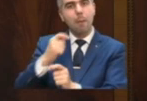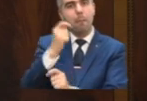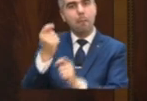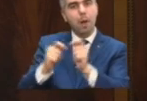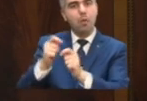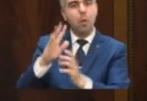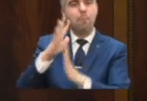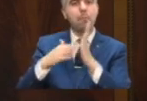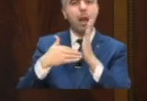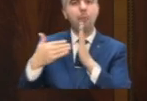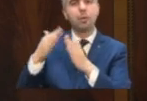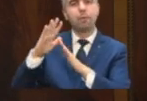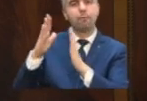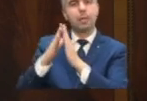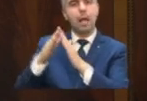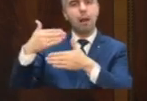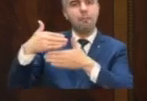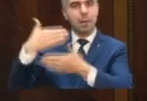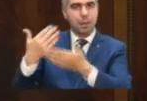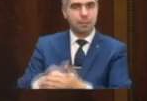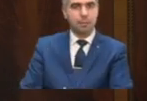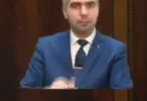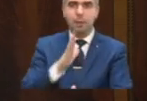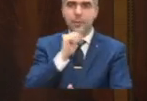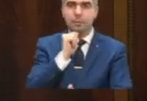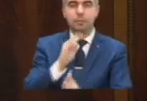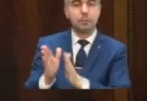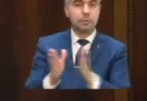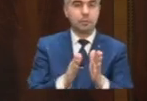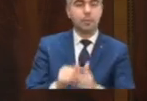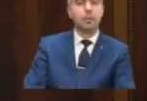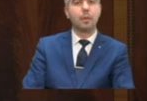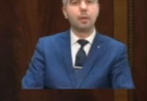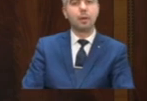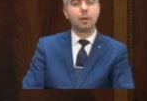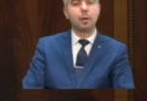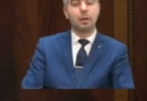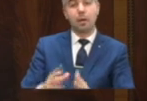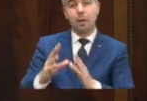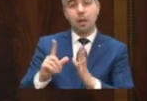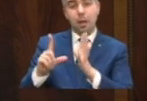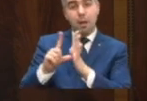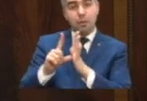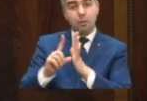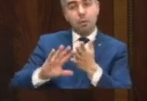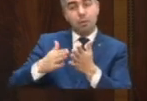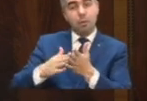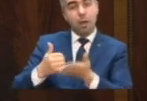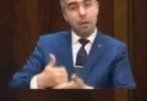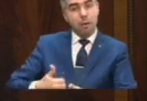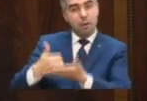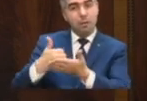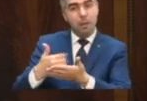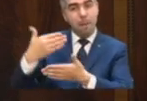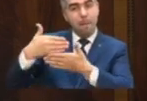برامج السكن. سيدة الوزيرة، إن شح بعض المواد القانونية المتعلقة بالبناء